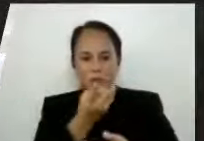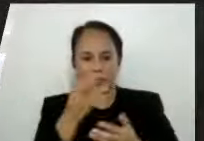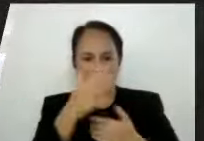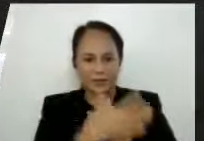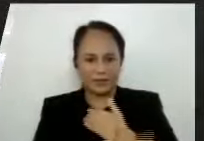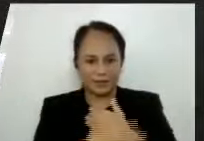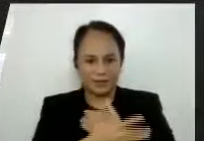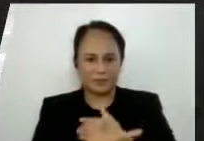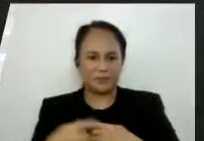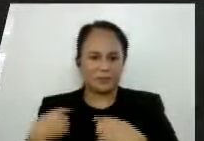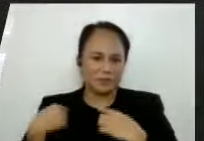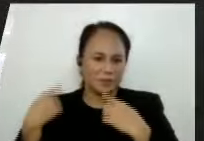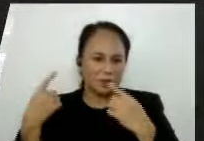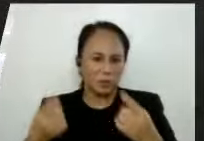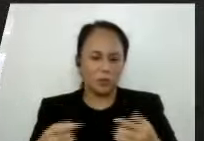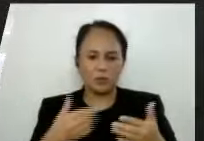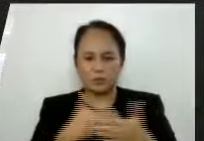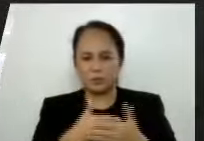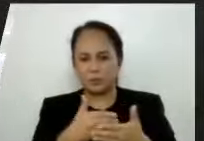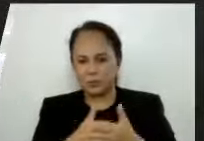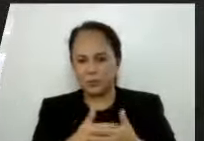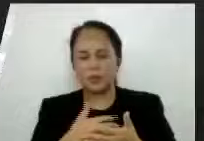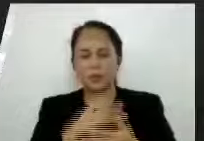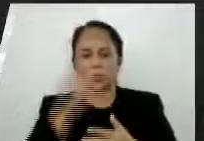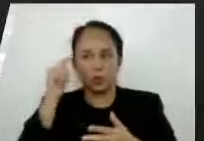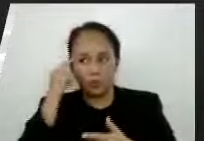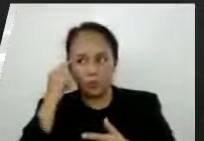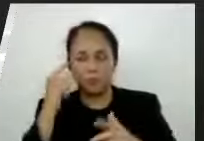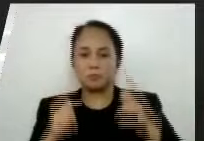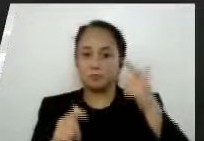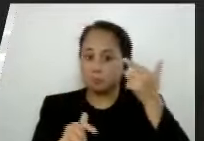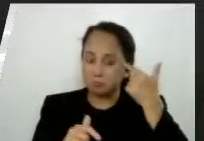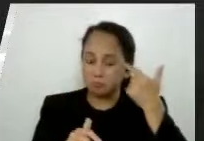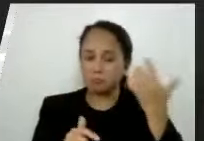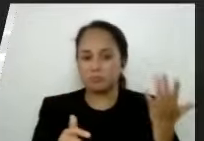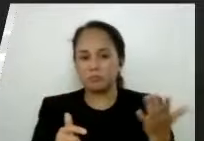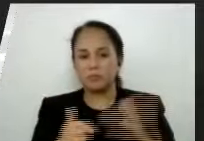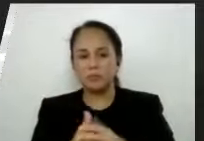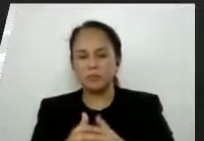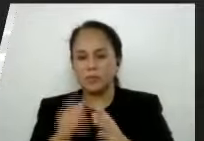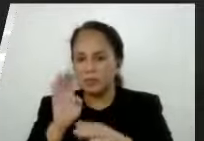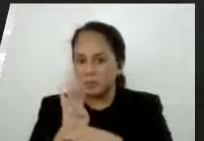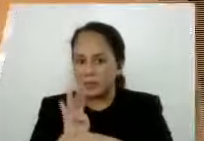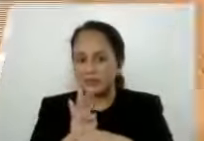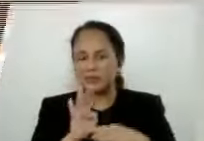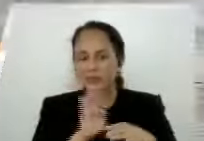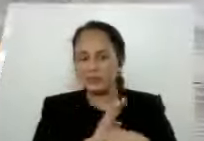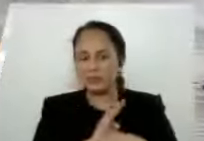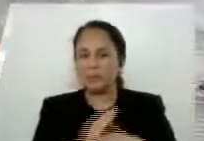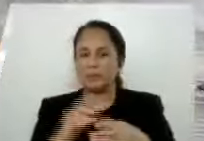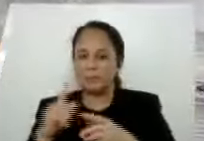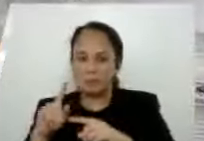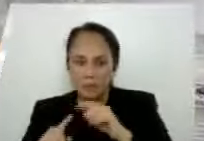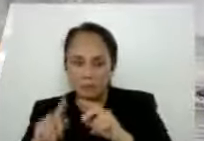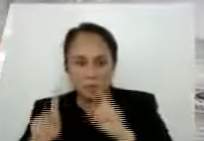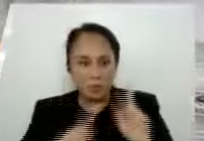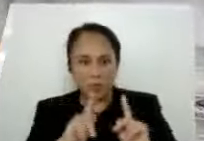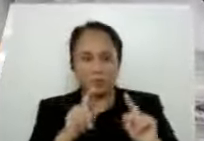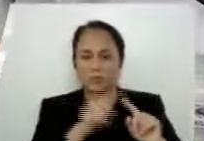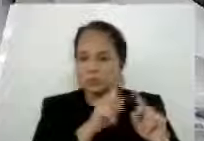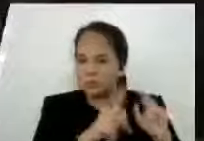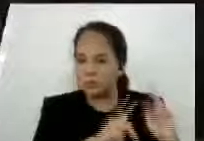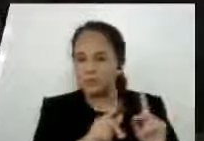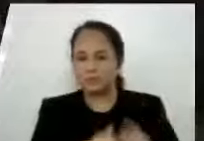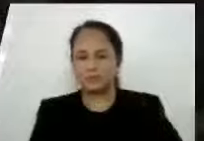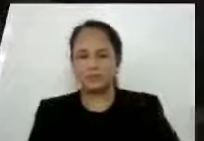very close at all levels, government to government, business to business, and people to people as well. Para sa GMA